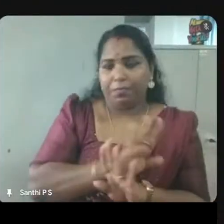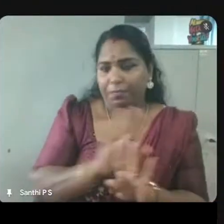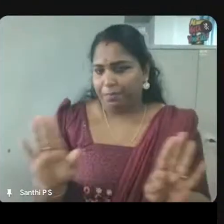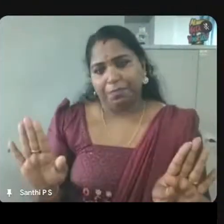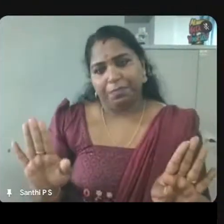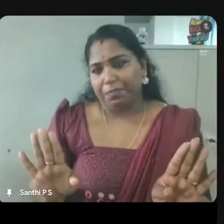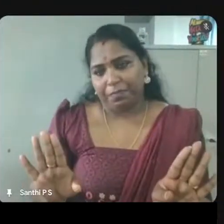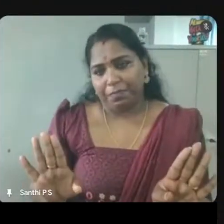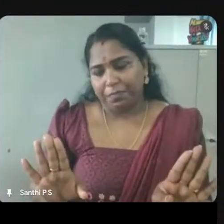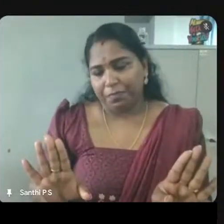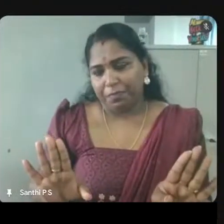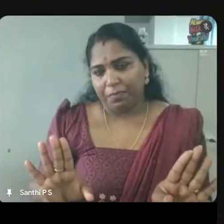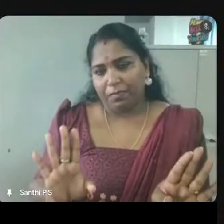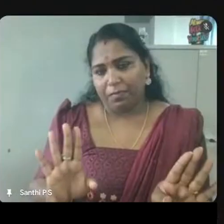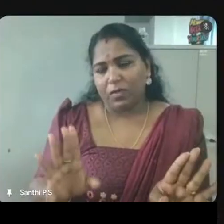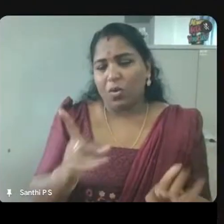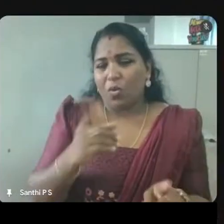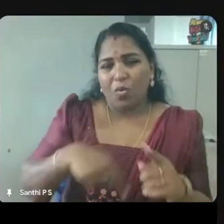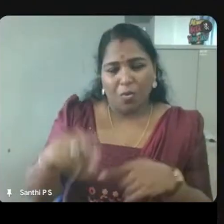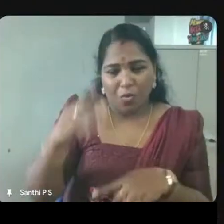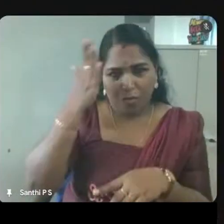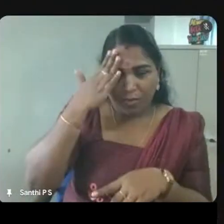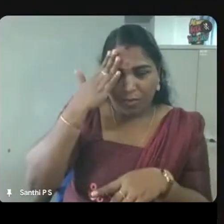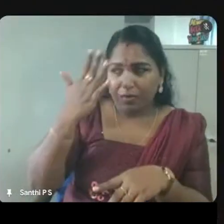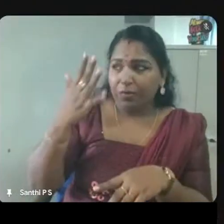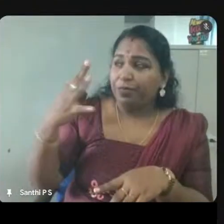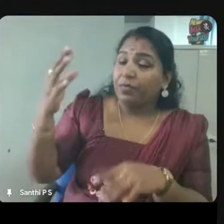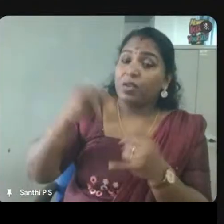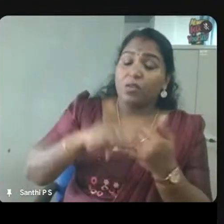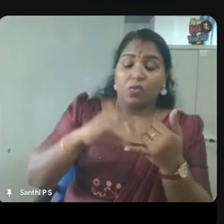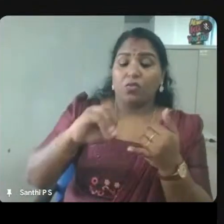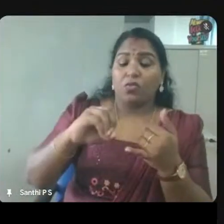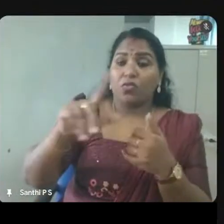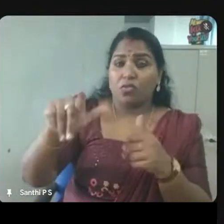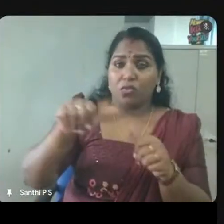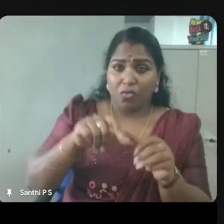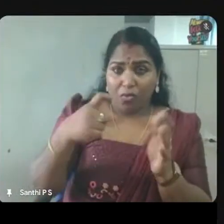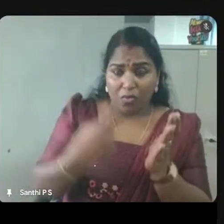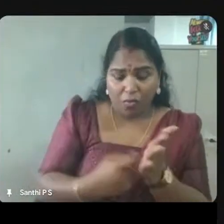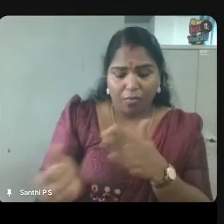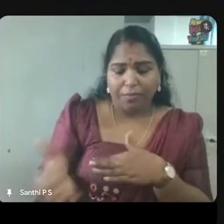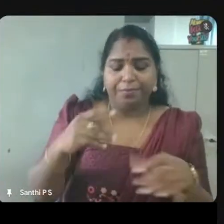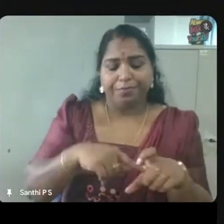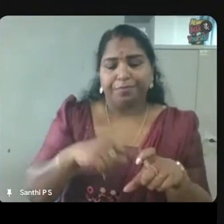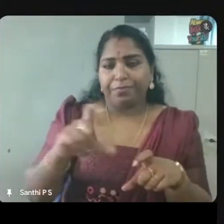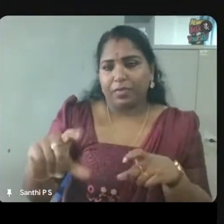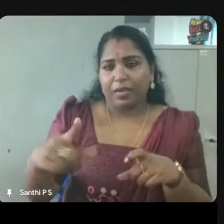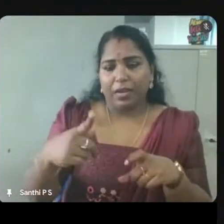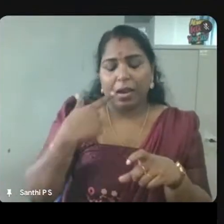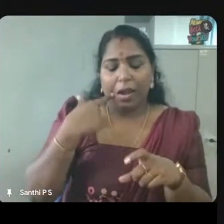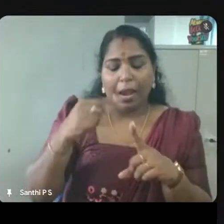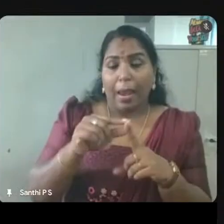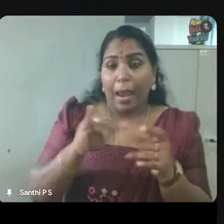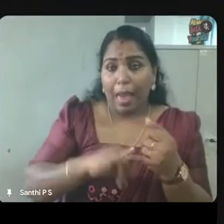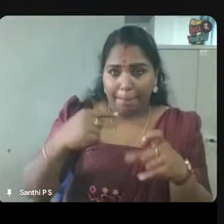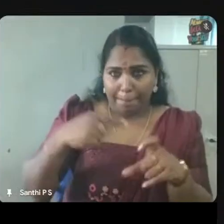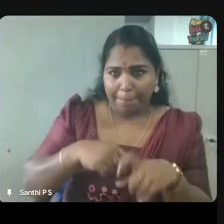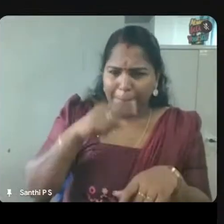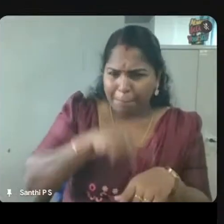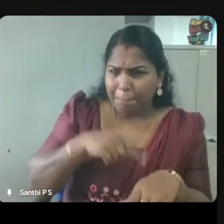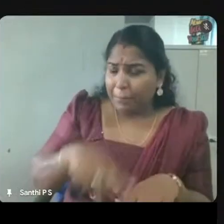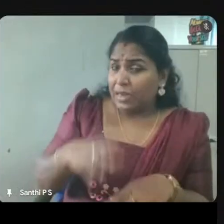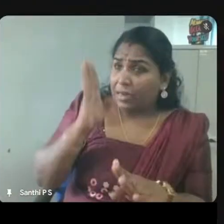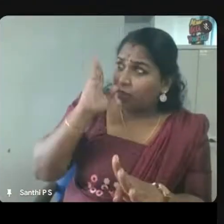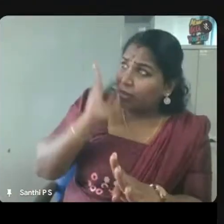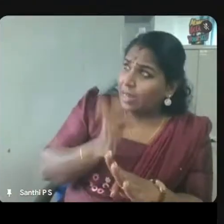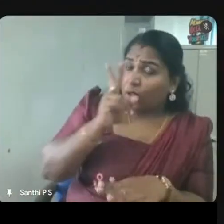സൂര്യഗ്രഹണം, സോളാർ എക്ലിപ്സ് ഒക്കെ ഉള്ളപ്പോൾ സൂര്യനിൽ നോക്കരുതെന്ന് പറയുന്നത്. കാരണം അവിടെ നമുക്ക് സൂര്യപ്രകാശത്തിന്റെ ഇന്റൻസിറ്റി കുറച്ച് കുറവായതുകൊണ്ട് യു കൻ ആക്ച്വലി ഡയറക്ട്ലി ലുക്ക്